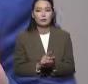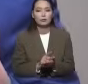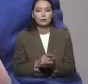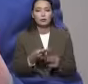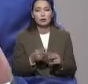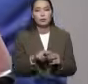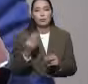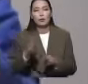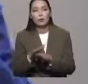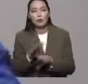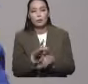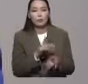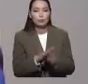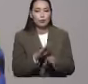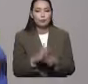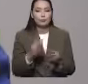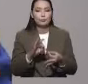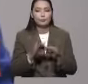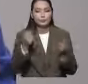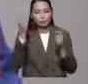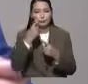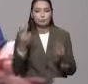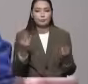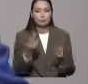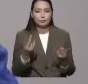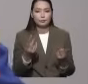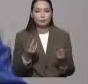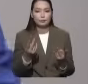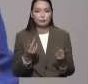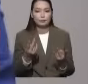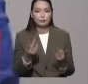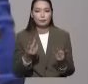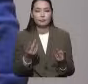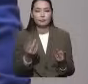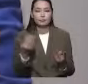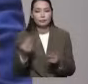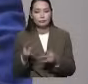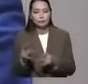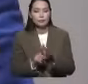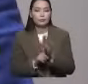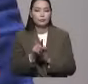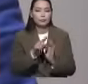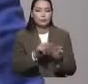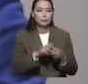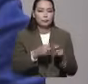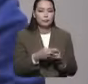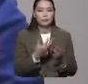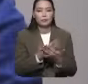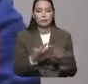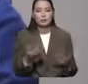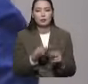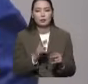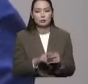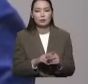азаматтар айтады, бұндай қаржы салынатса, ғимараттар салынатса, жолдар салынатса, электроэнергия